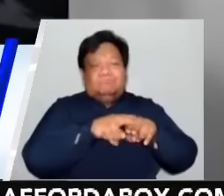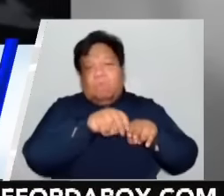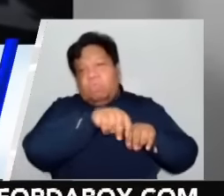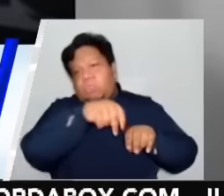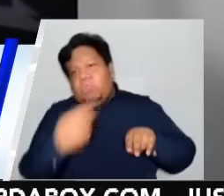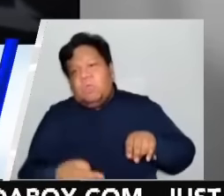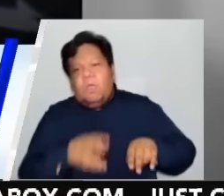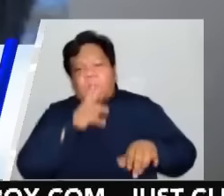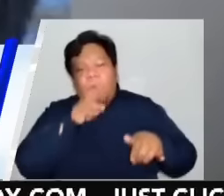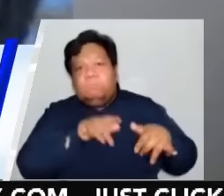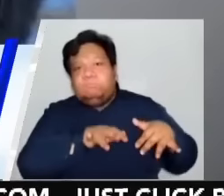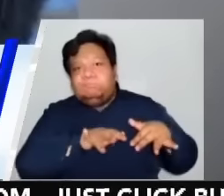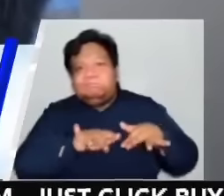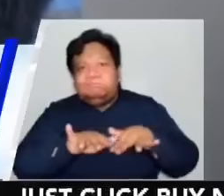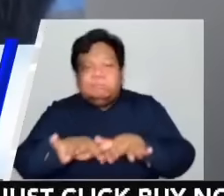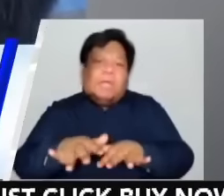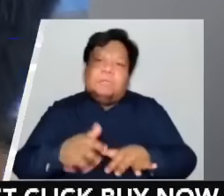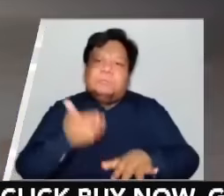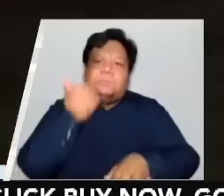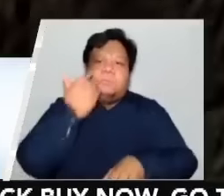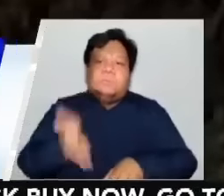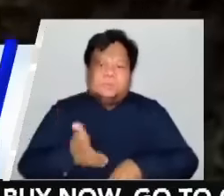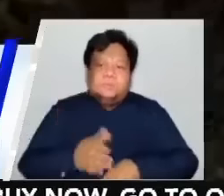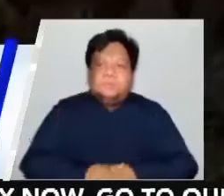dalawa namang nawawala sa bayan ng Kabusaw.